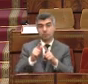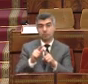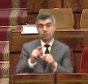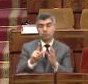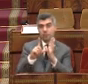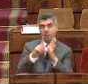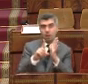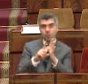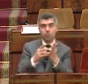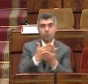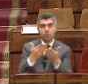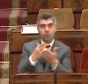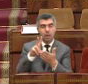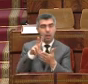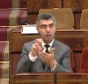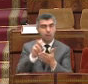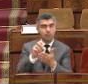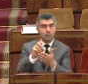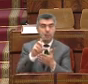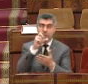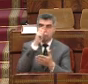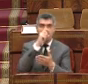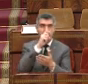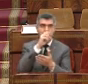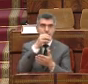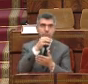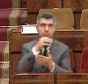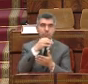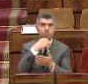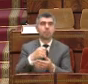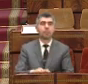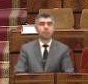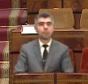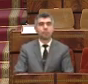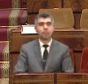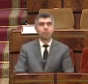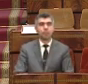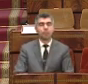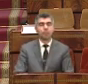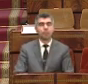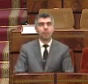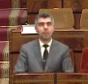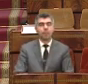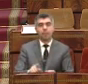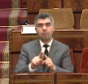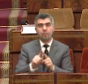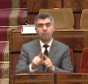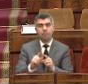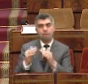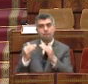الاطار كما يعلم الجميع هو صعب، الله يعاونكم عليه، هذا شيء صعب. فيما يخص تكافؤ